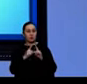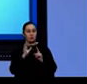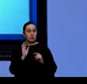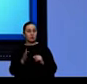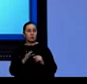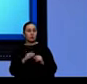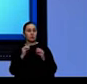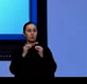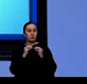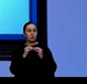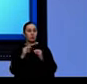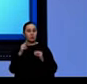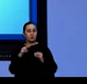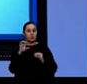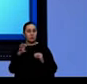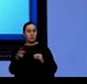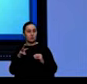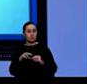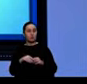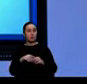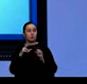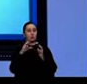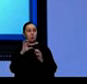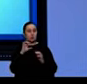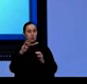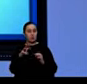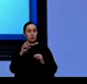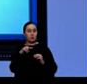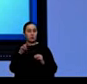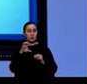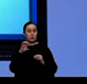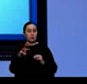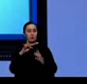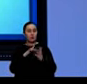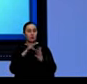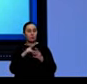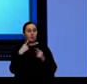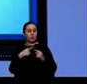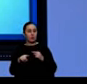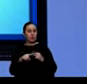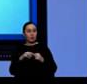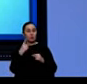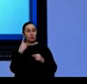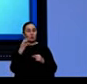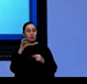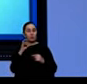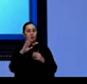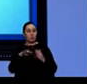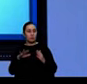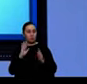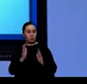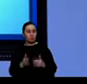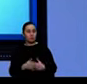aylantirsak 10 desimetr. Santimetr hamda desimetr orasidagi farq 1 0 ga